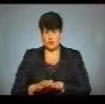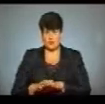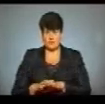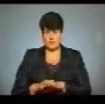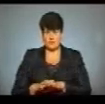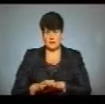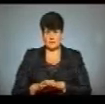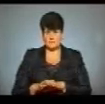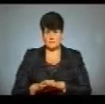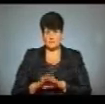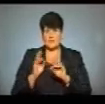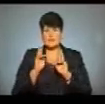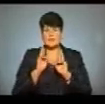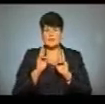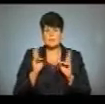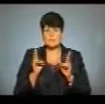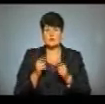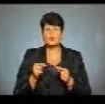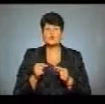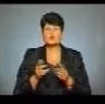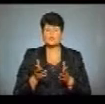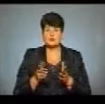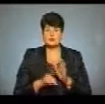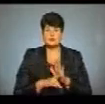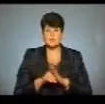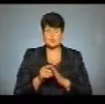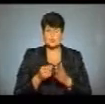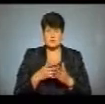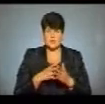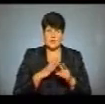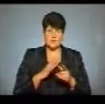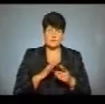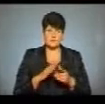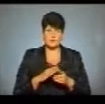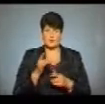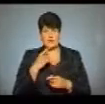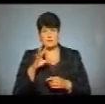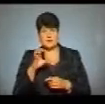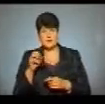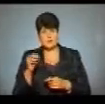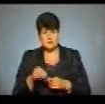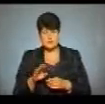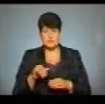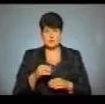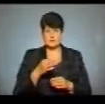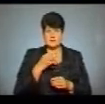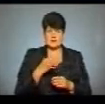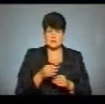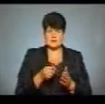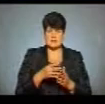тільки невідомо відповідно до чого. Спочатку ціна озвучувалася 500 тисяч, потім ціна озвучувалася